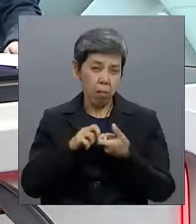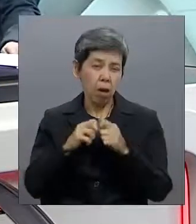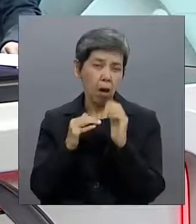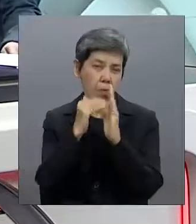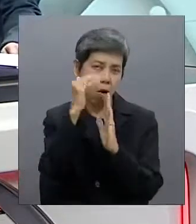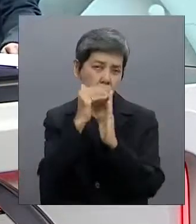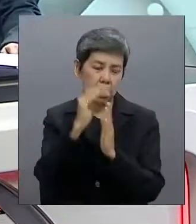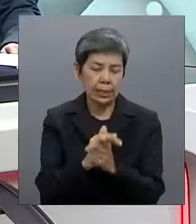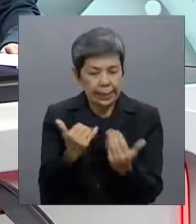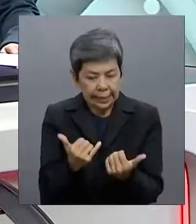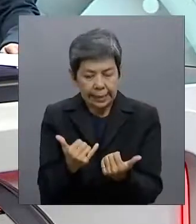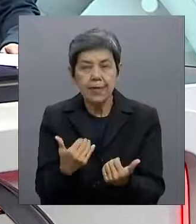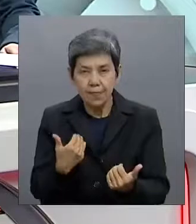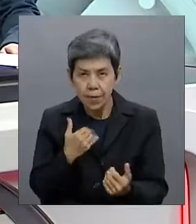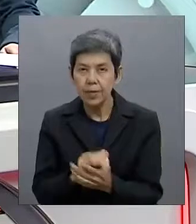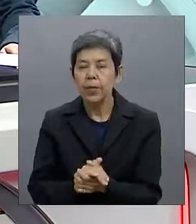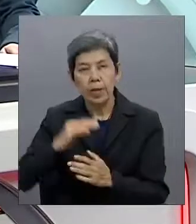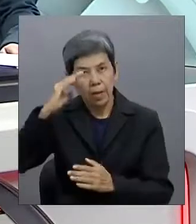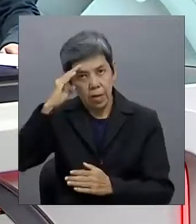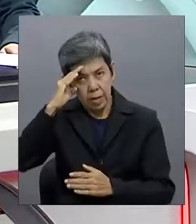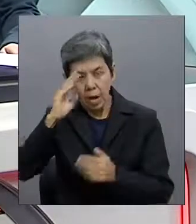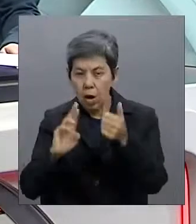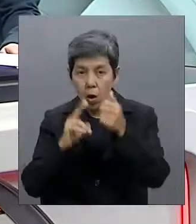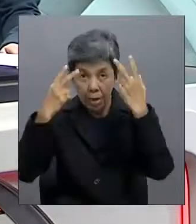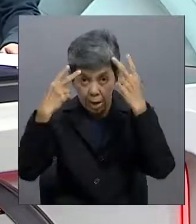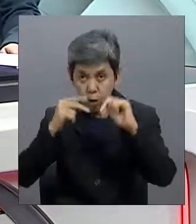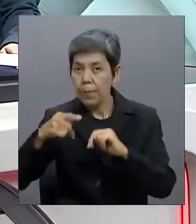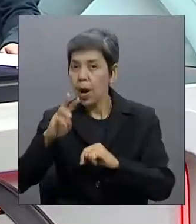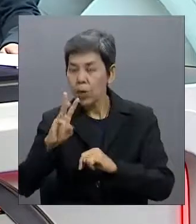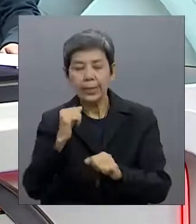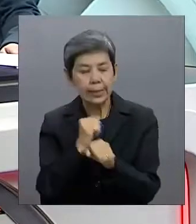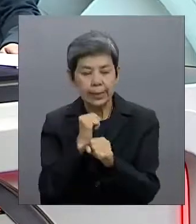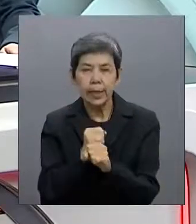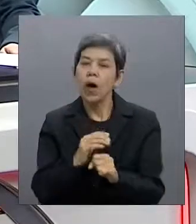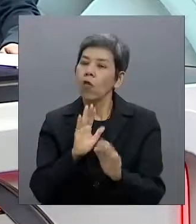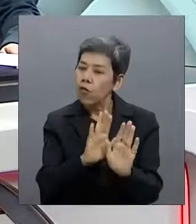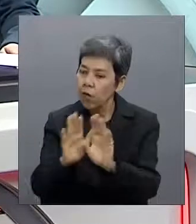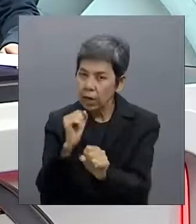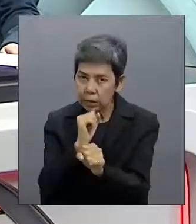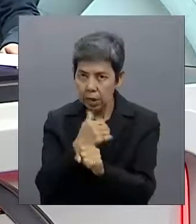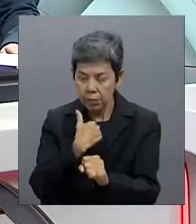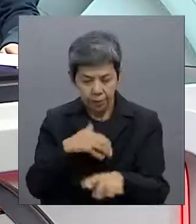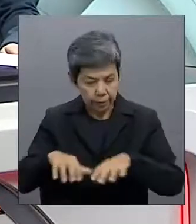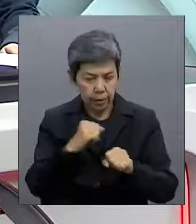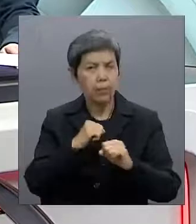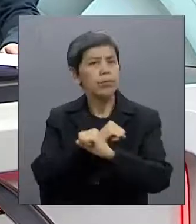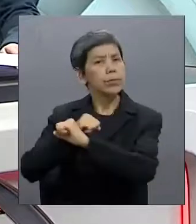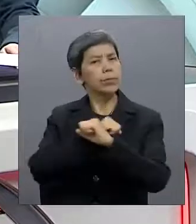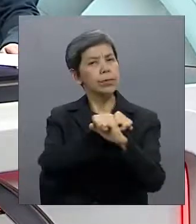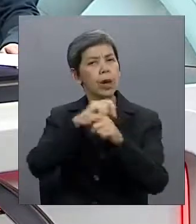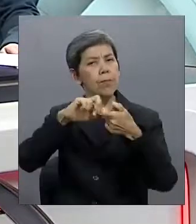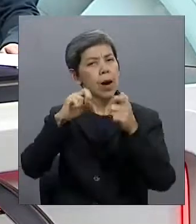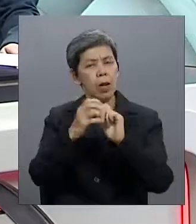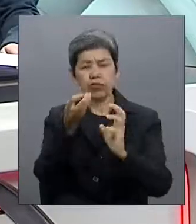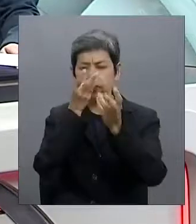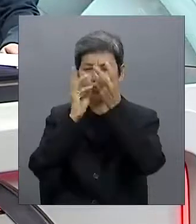คเหนือก็ทำให้วันนี้ค่ะทางพลเอกประวิตรวงษ์สุวรรณรองนายกรัฐมนตรีก็เดินทางไปมอบนโยบายนะคะเพื่อเตรียมพร้อมรับมือกับปัญหาฝุ่น